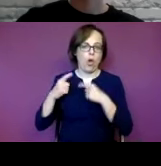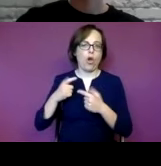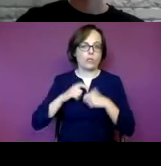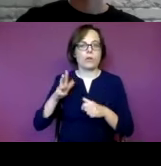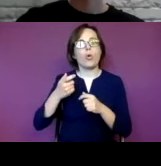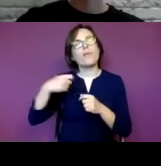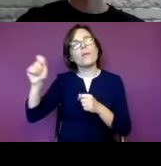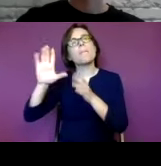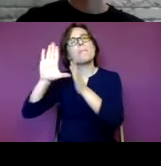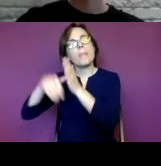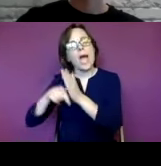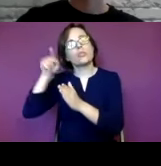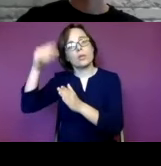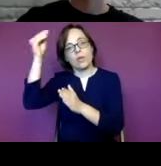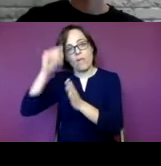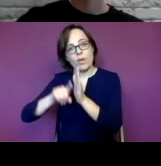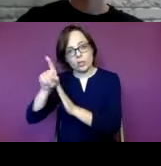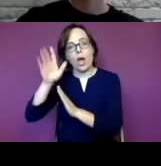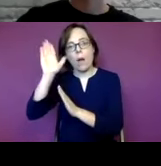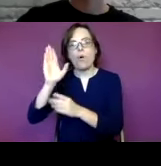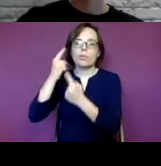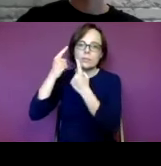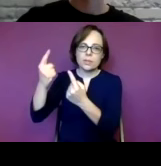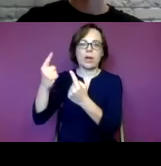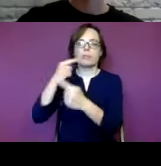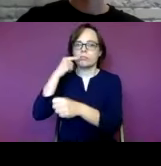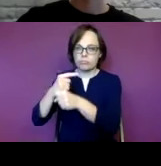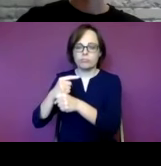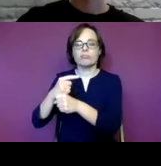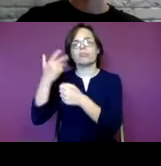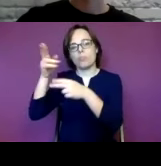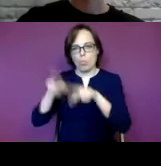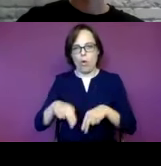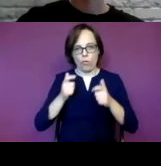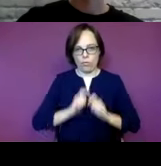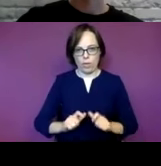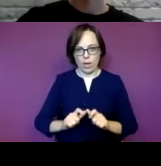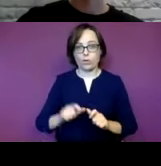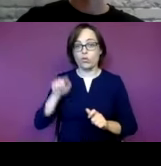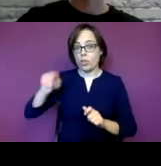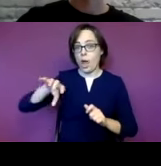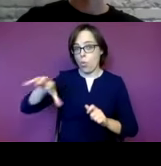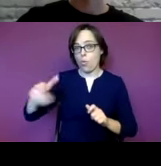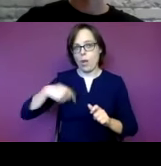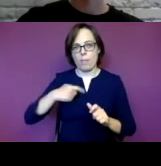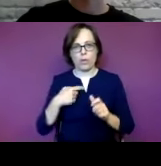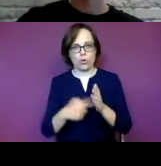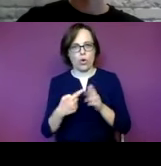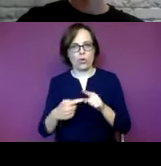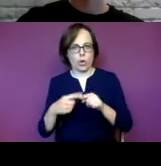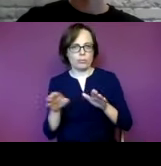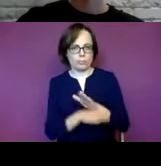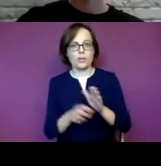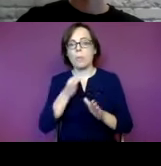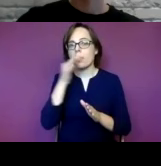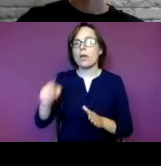wykształcenie i świadomie, z własnego wyboru na wieś wracają. I teraz pytanie, czy to są wieszczanie, czy to są mieszczanie?